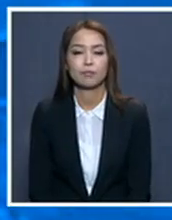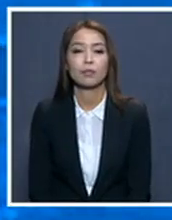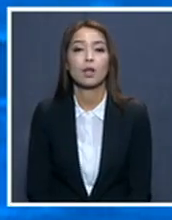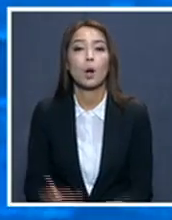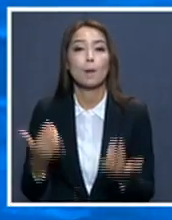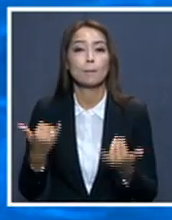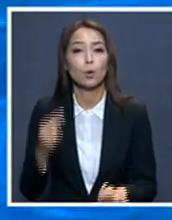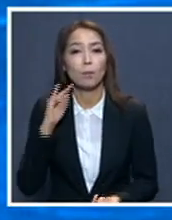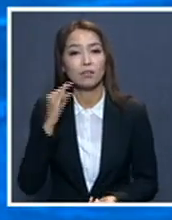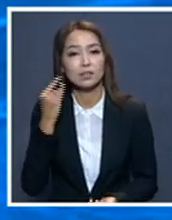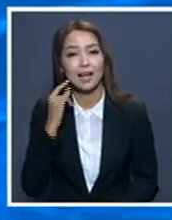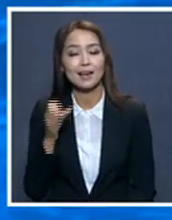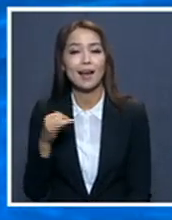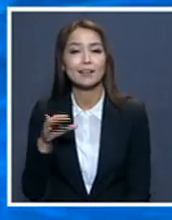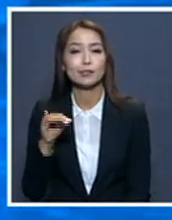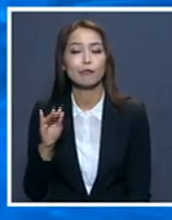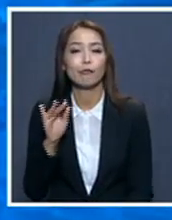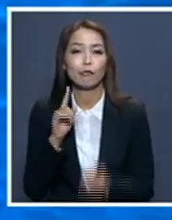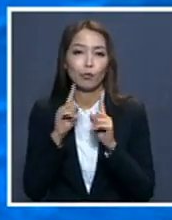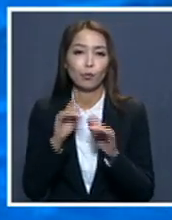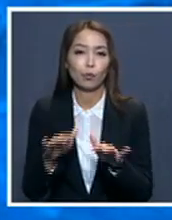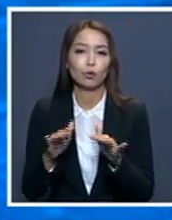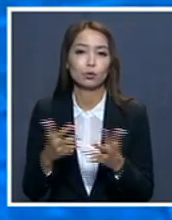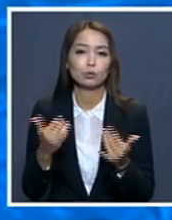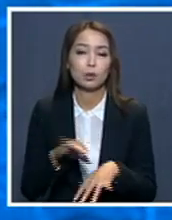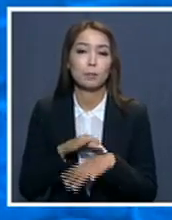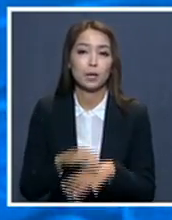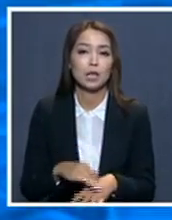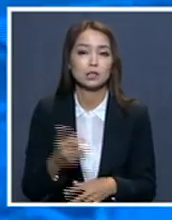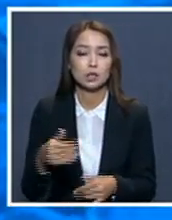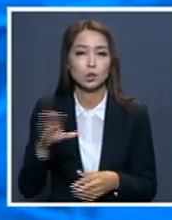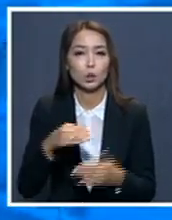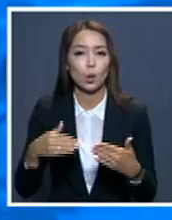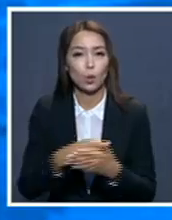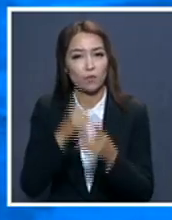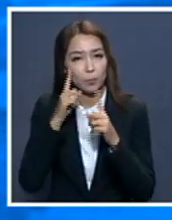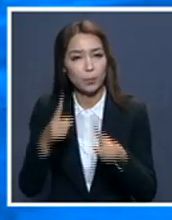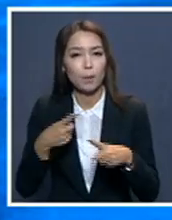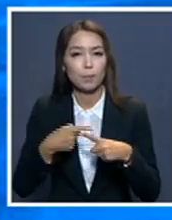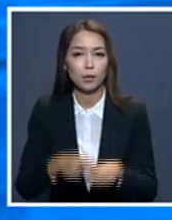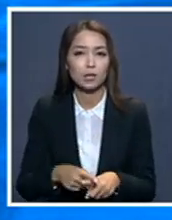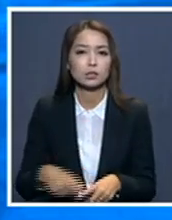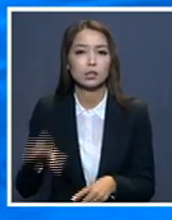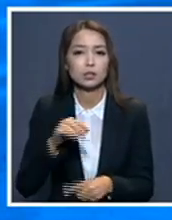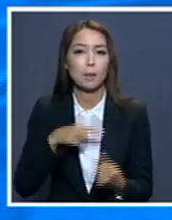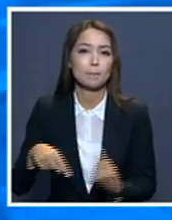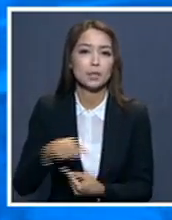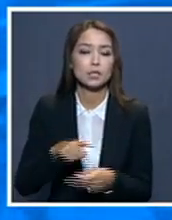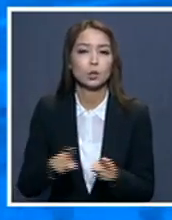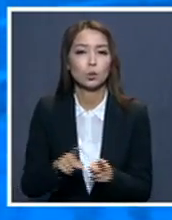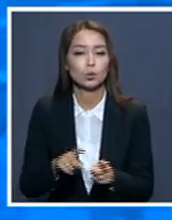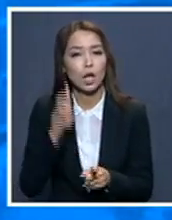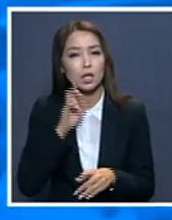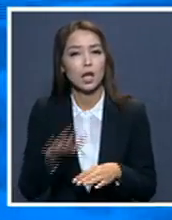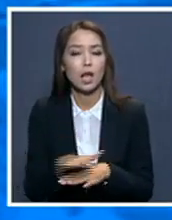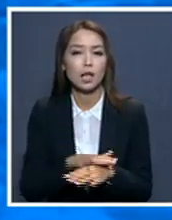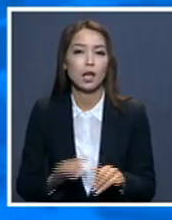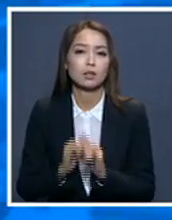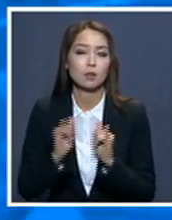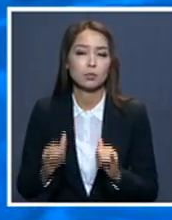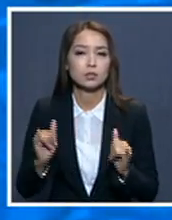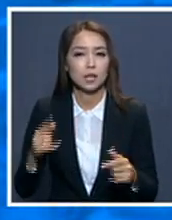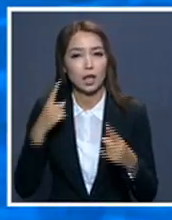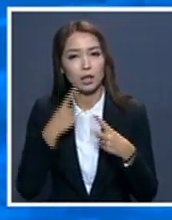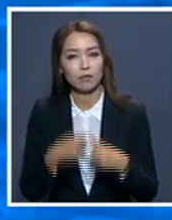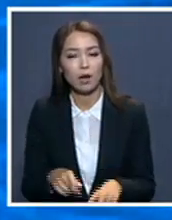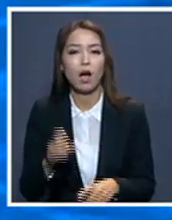Бүгін Павлодарда IT-форум өтіп жатыр. Заманауи ақпараттық технология және бизнес атты шараға еліміздің цифрлық даму, инновациялар